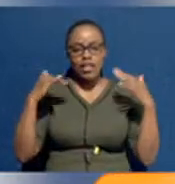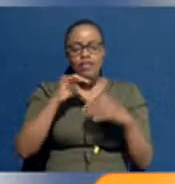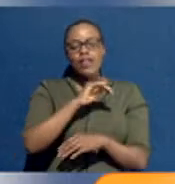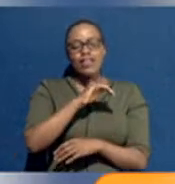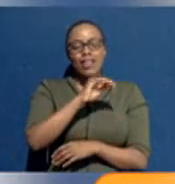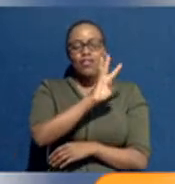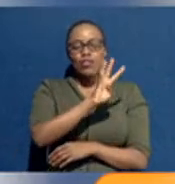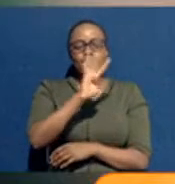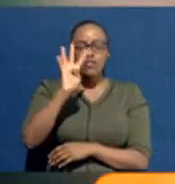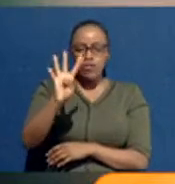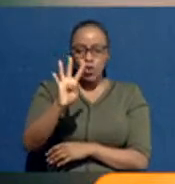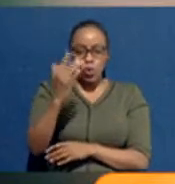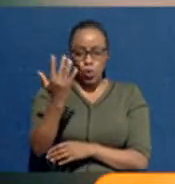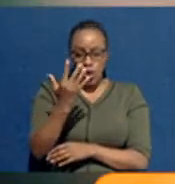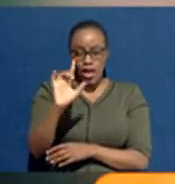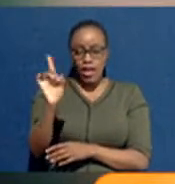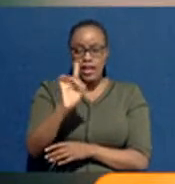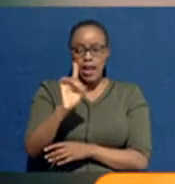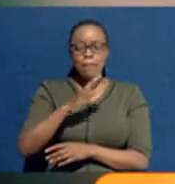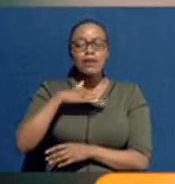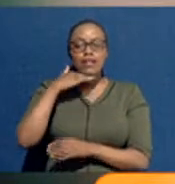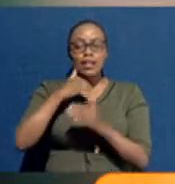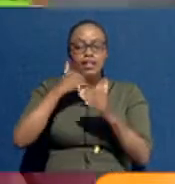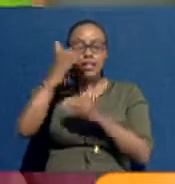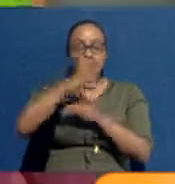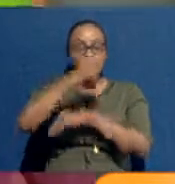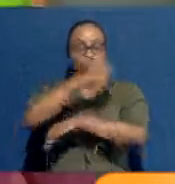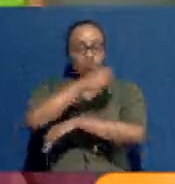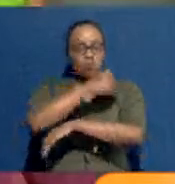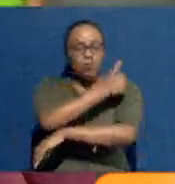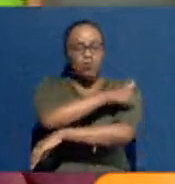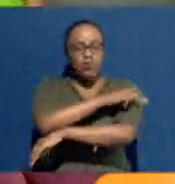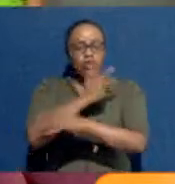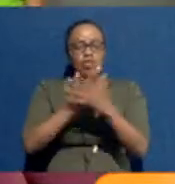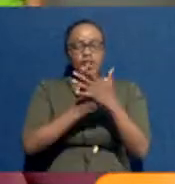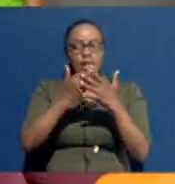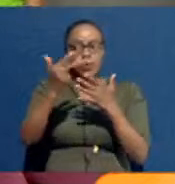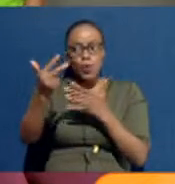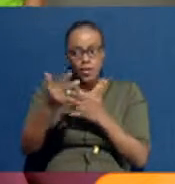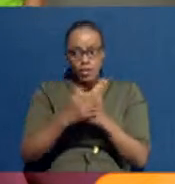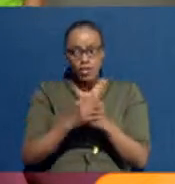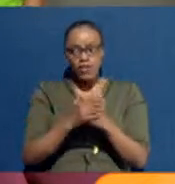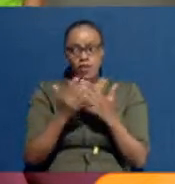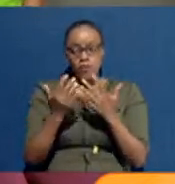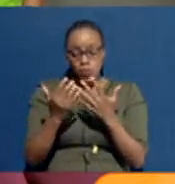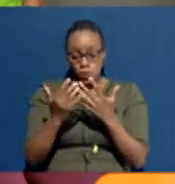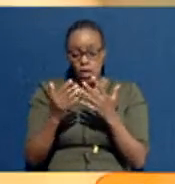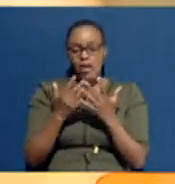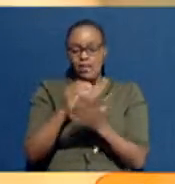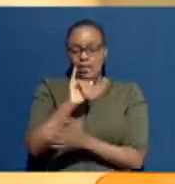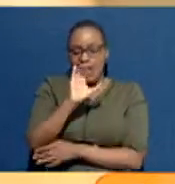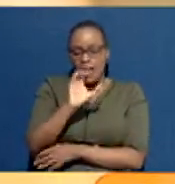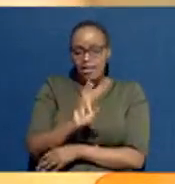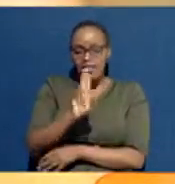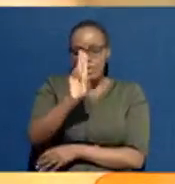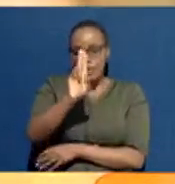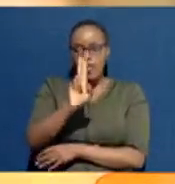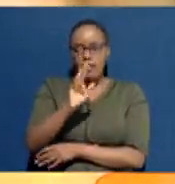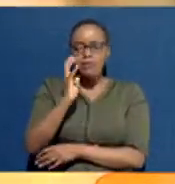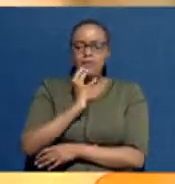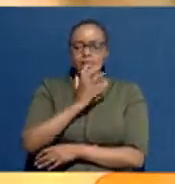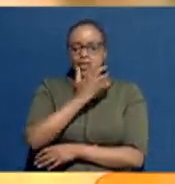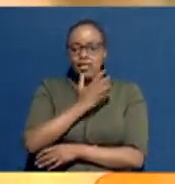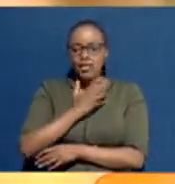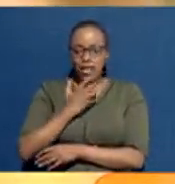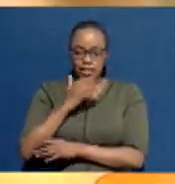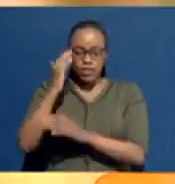44, kaunti ya Nairobi amefariki baada ya kulazwa kwa wiki tatu katika sadaruki ya uchumba cha wagonjwa mahututi katika hospitali ya